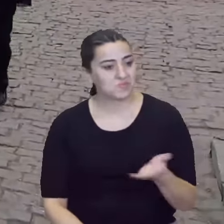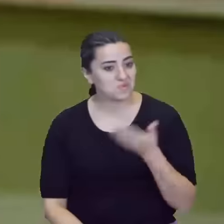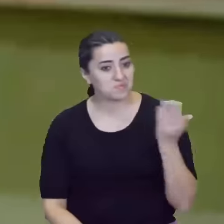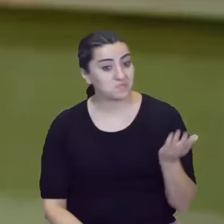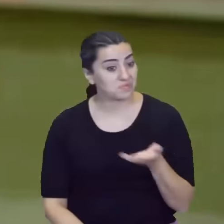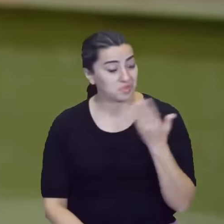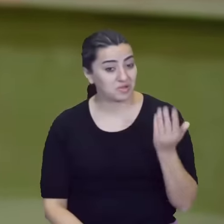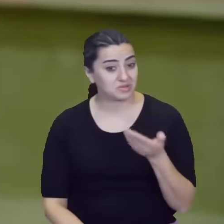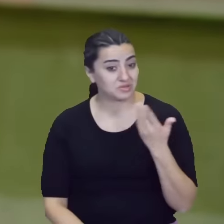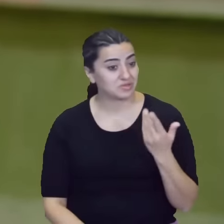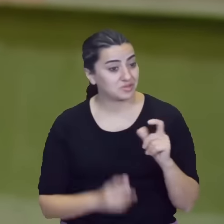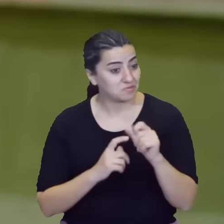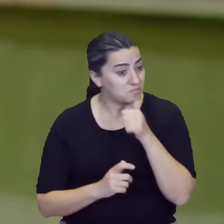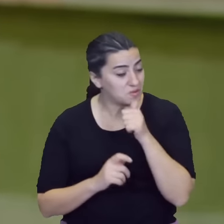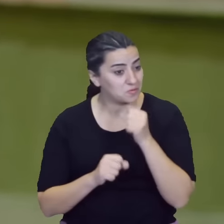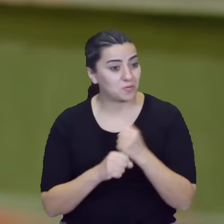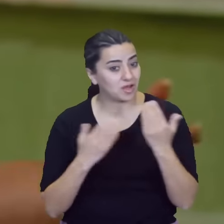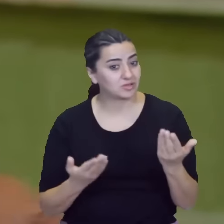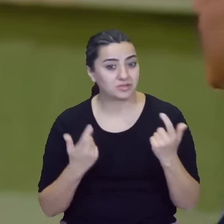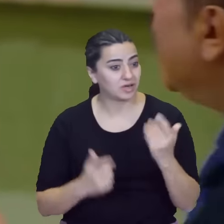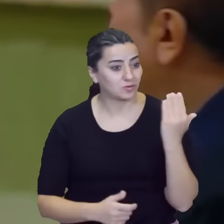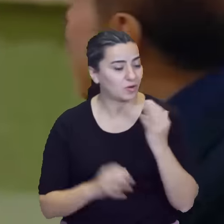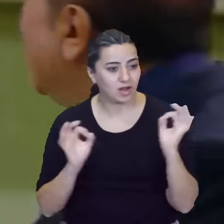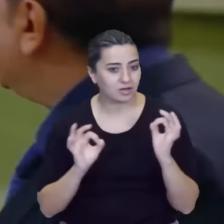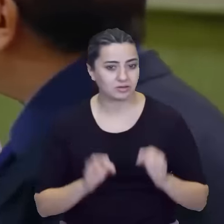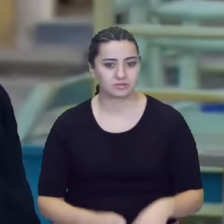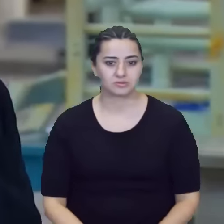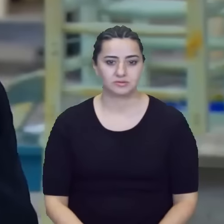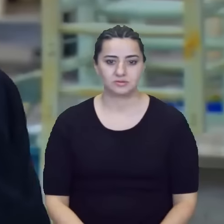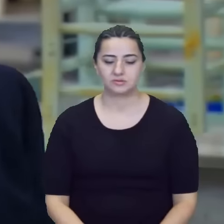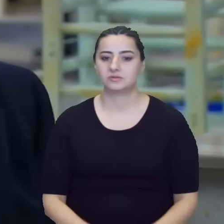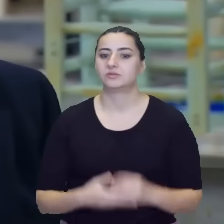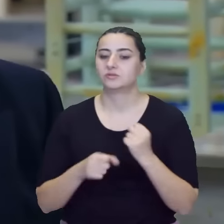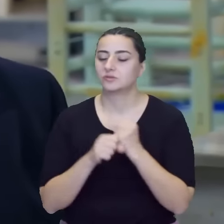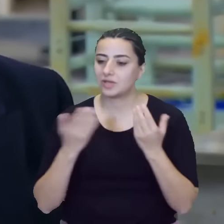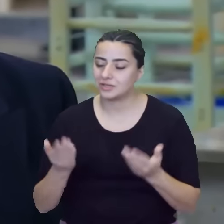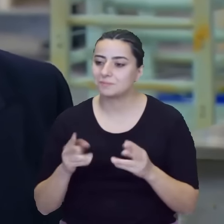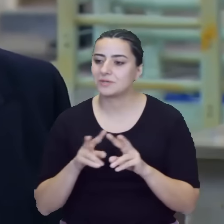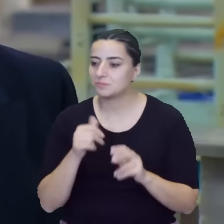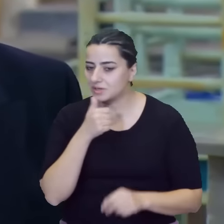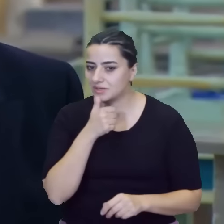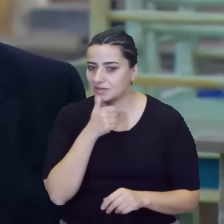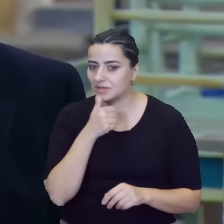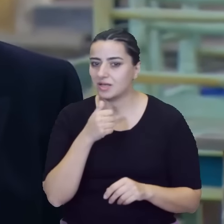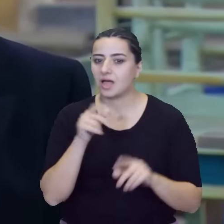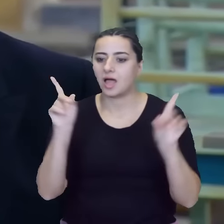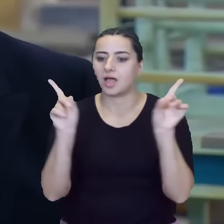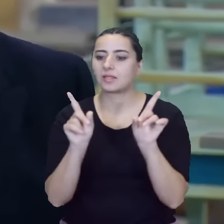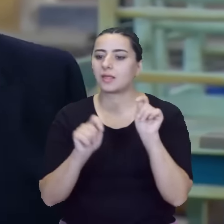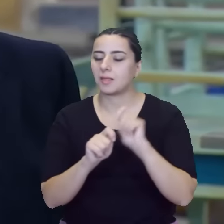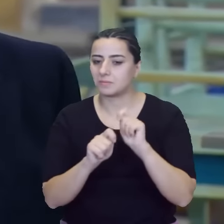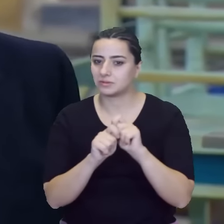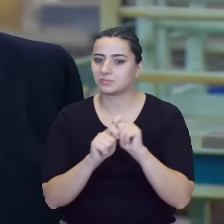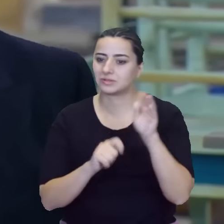vay vay vay Seyfi Bey, günaydınlar. Nereye böyle erkenden ya? Günaydın Mesut Bey. Anten yaptırmıştım